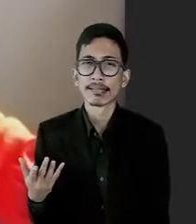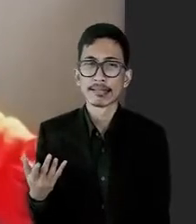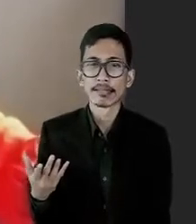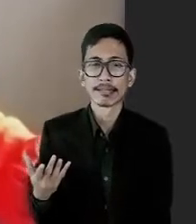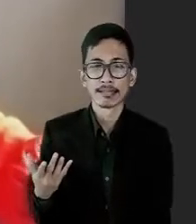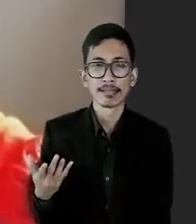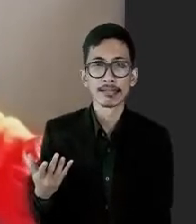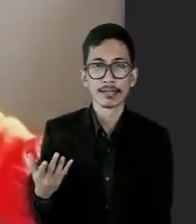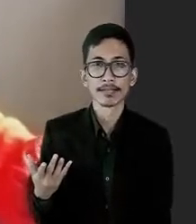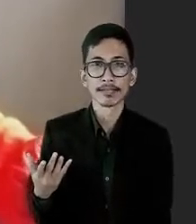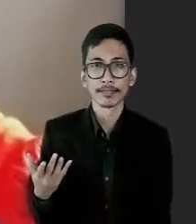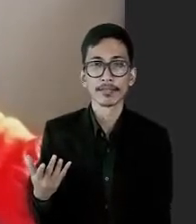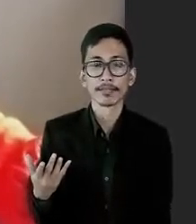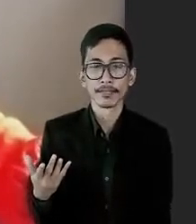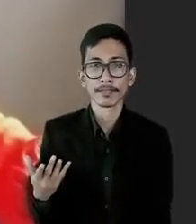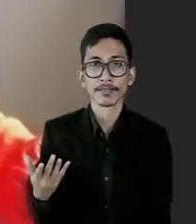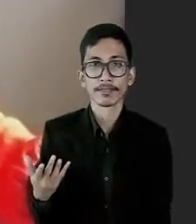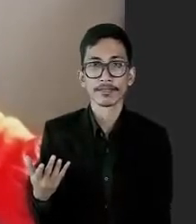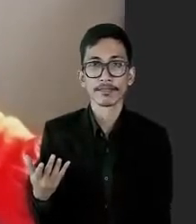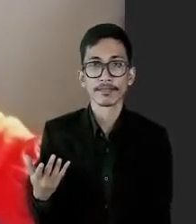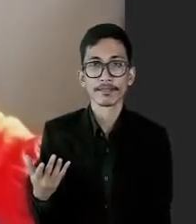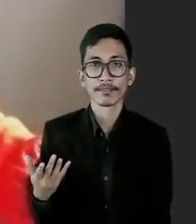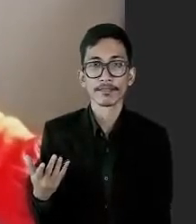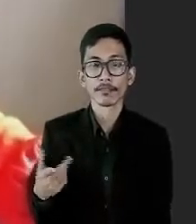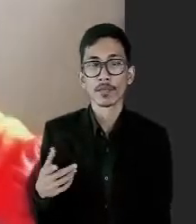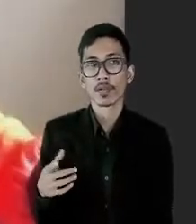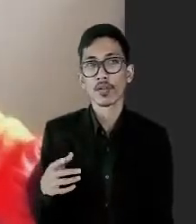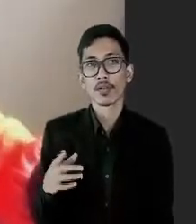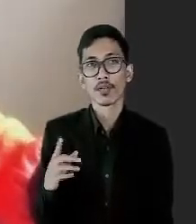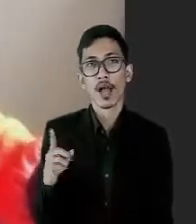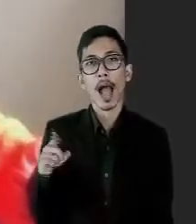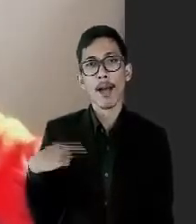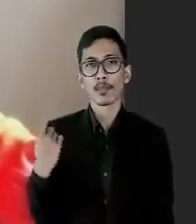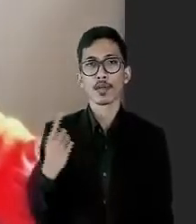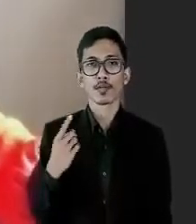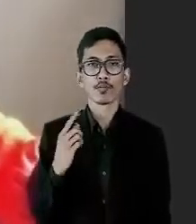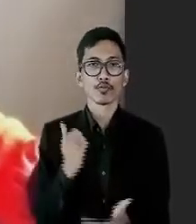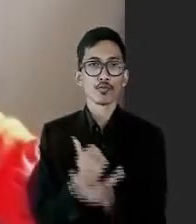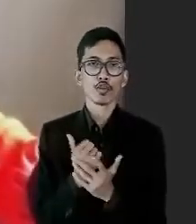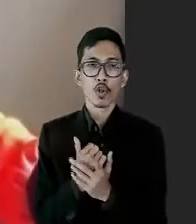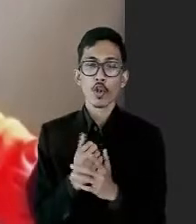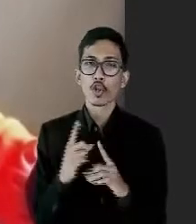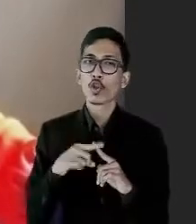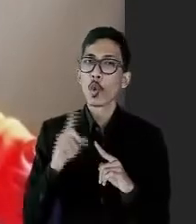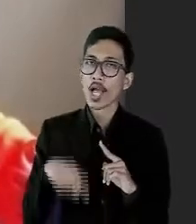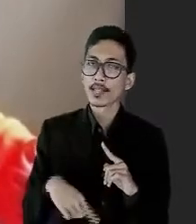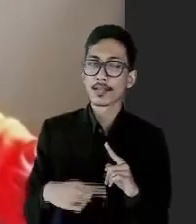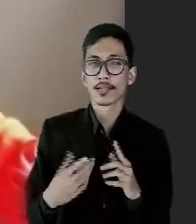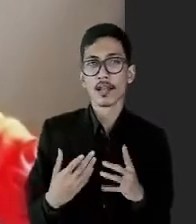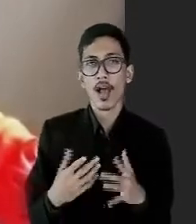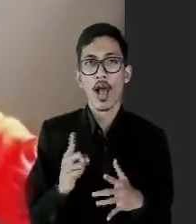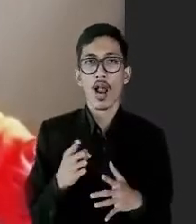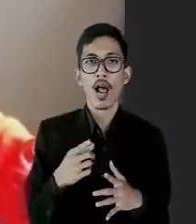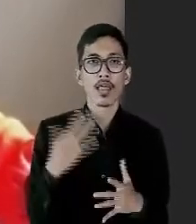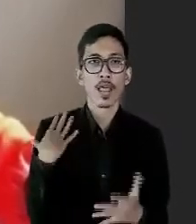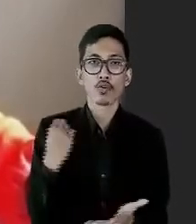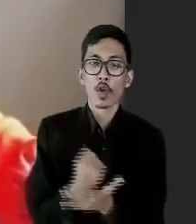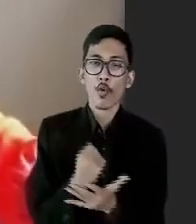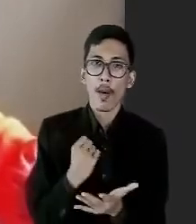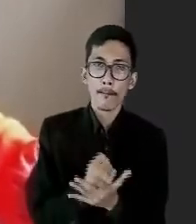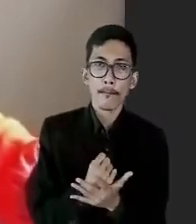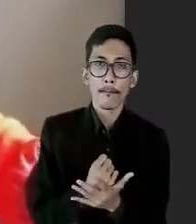menjadi bagian dari tugas satuan tugas COVID Kota